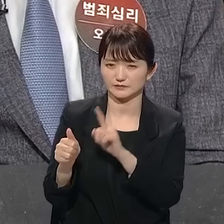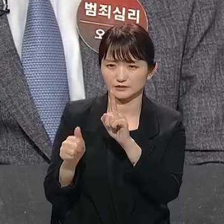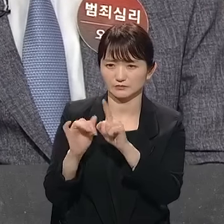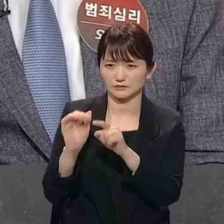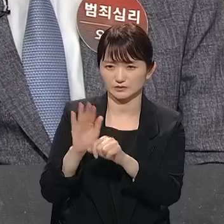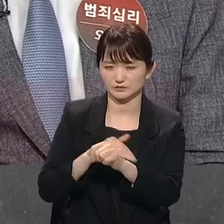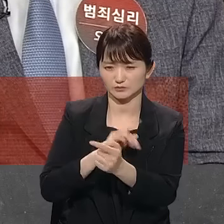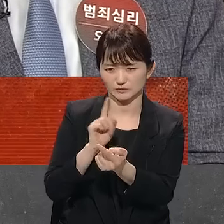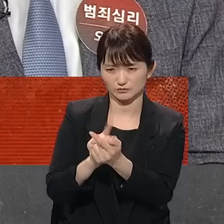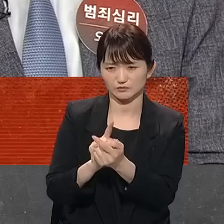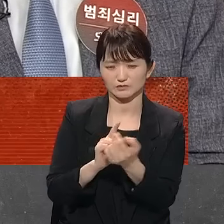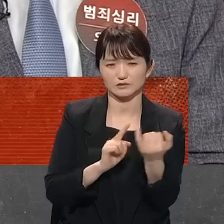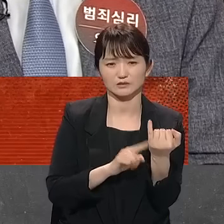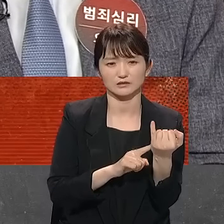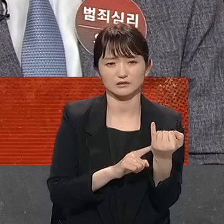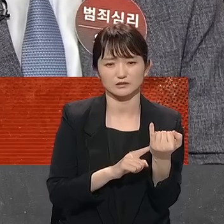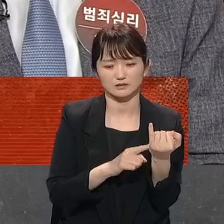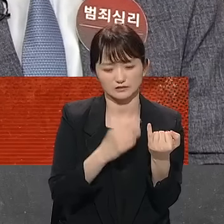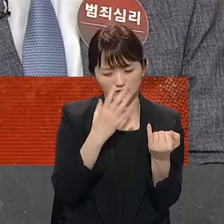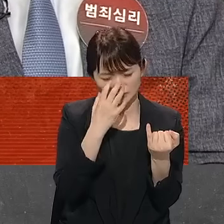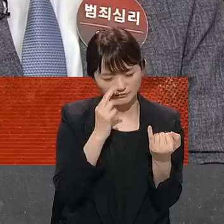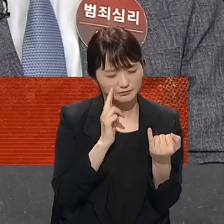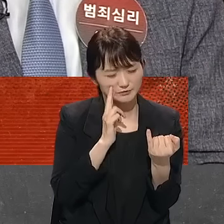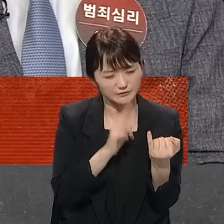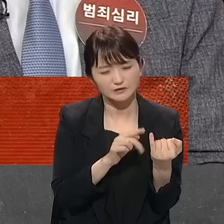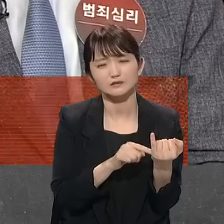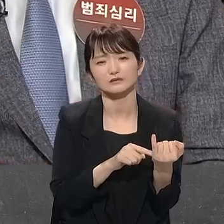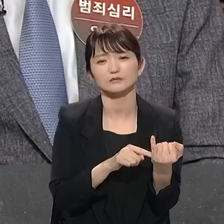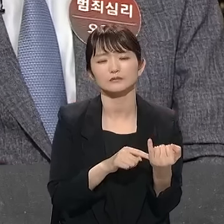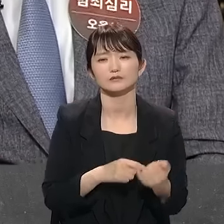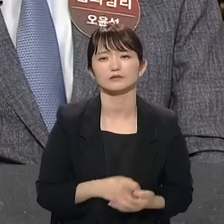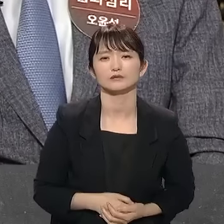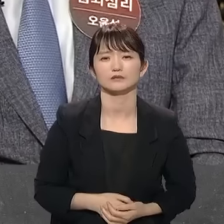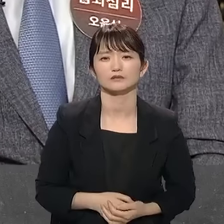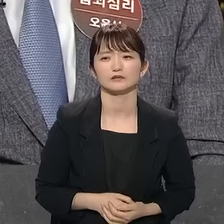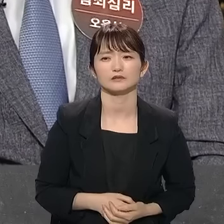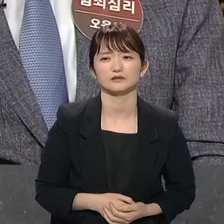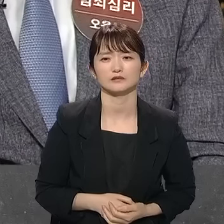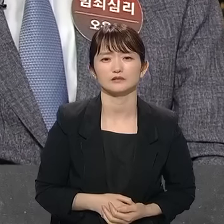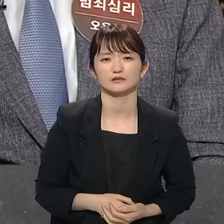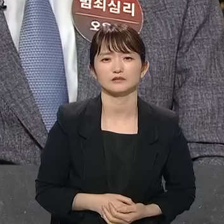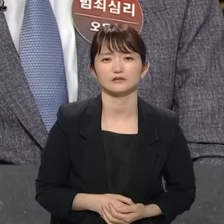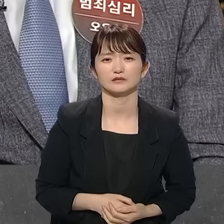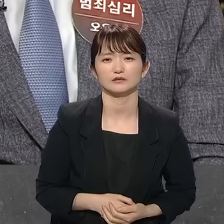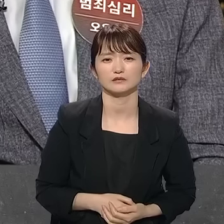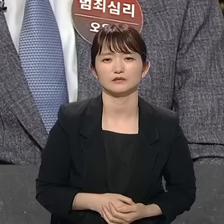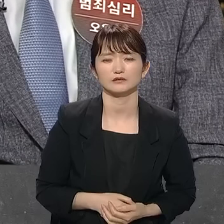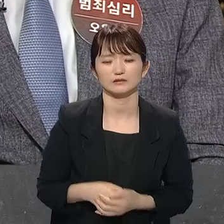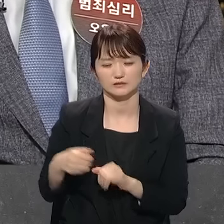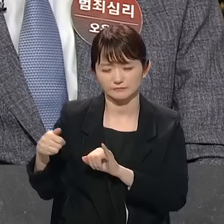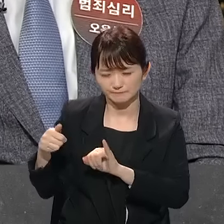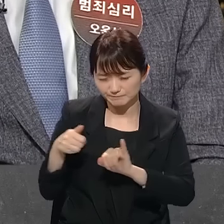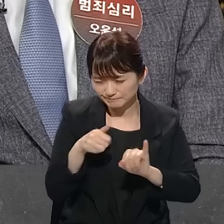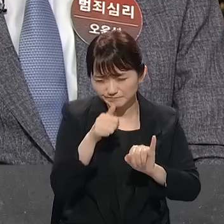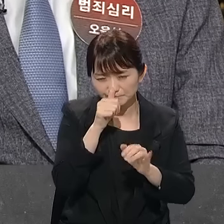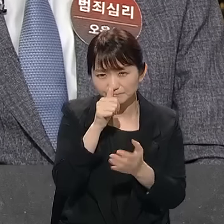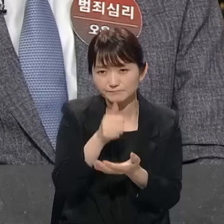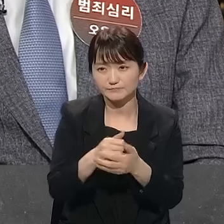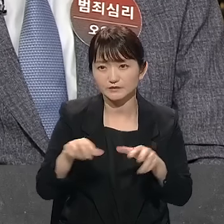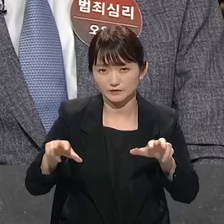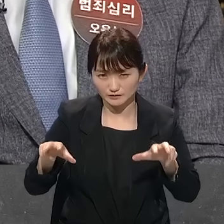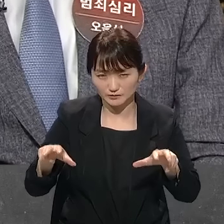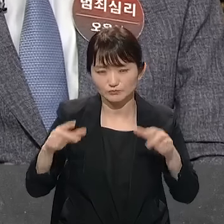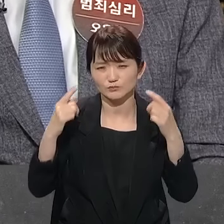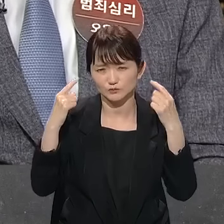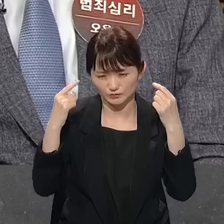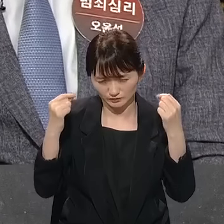그냥 이 여성 한 명이 폐인이 돼가는 과정이고 제가 봤을 때는 이것은 전형적인 어떤 스토킹 범죄로서 지금 현재